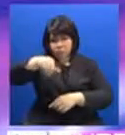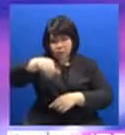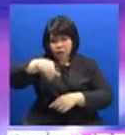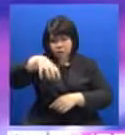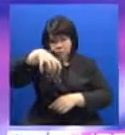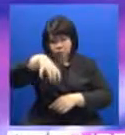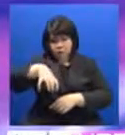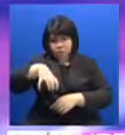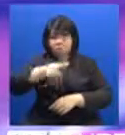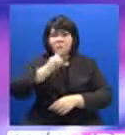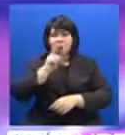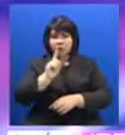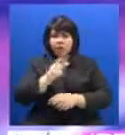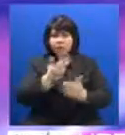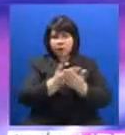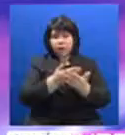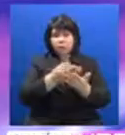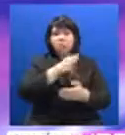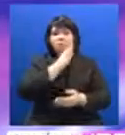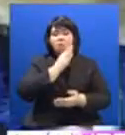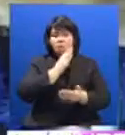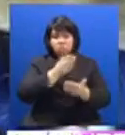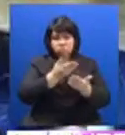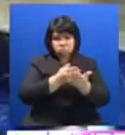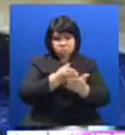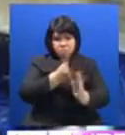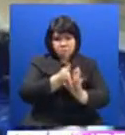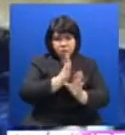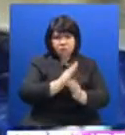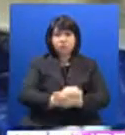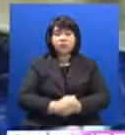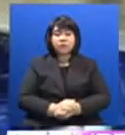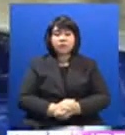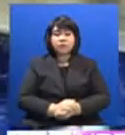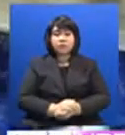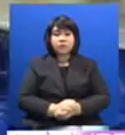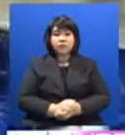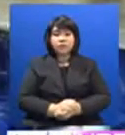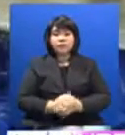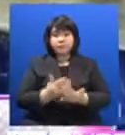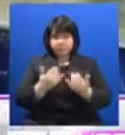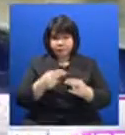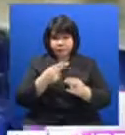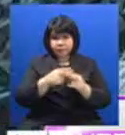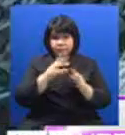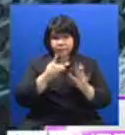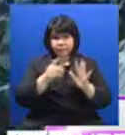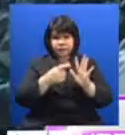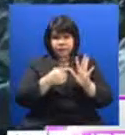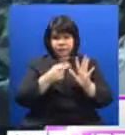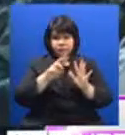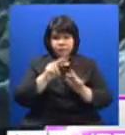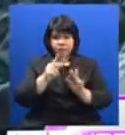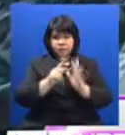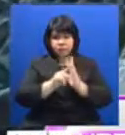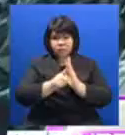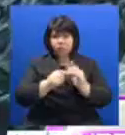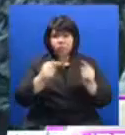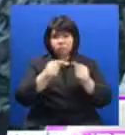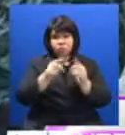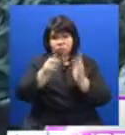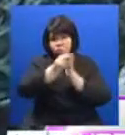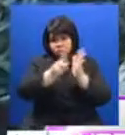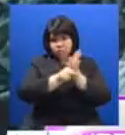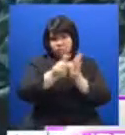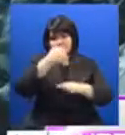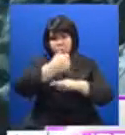หลังใช้เอกสารปลอมเบิกเงินกองทุนค่ะนายดำรงรัตน์ม่วงศรีผู้อำนวยการฝ่ายกฎหมายและ